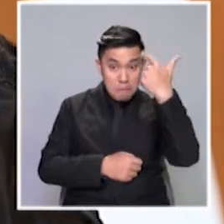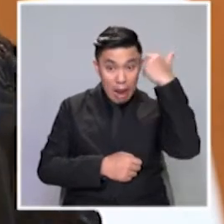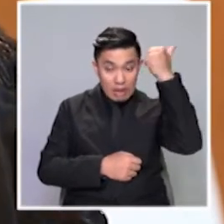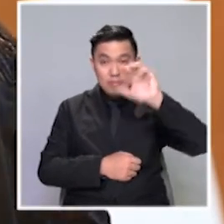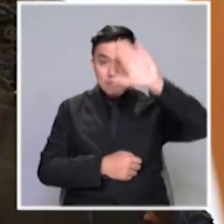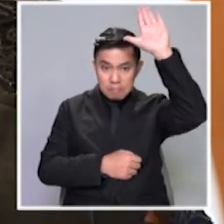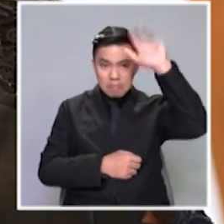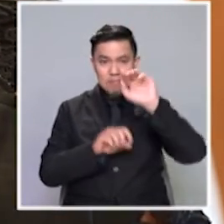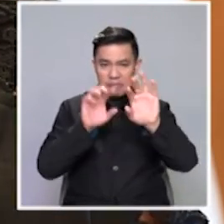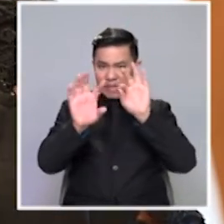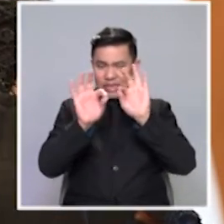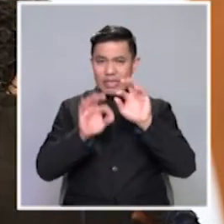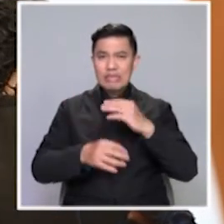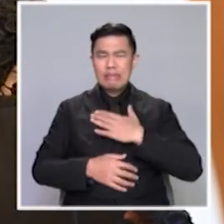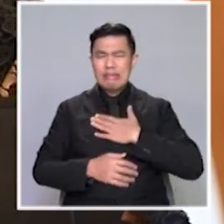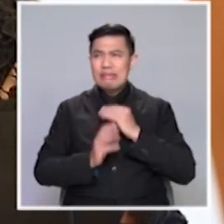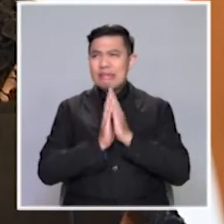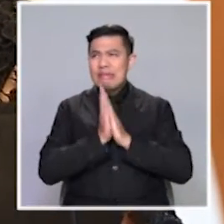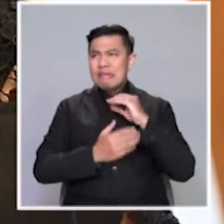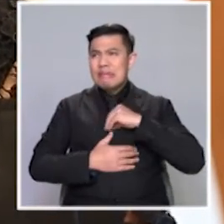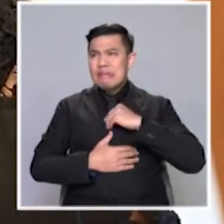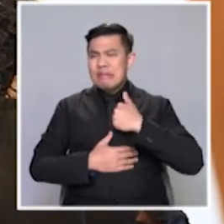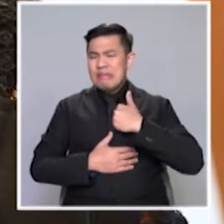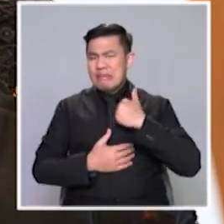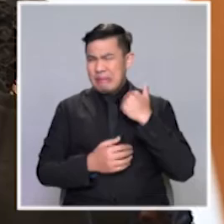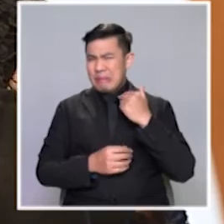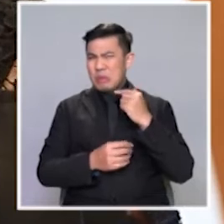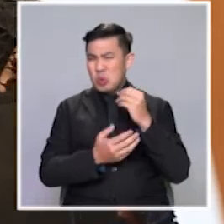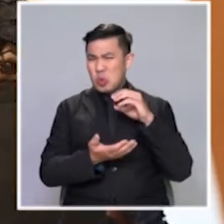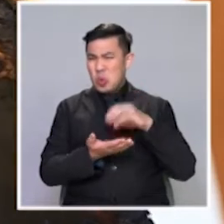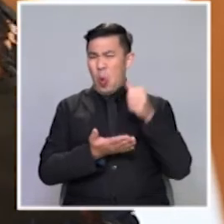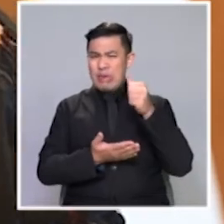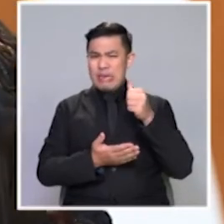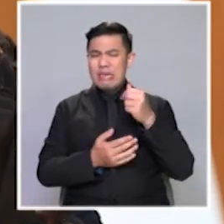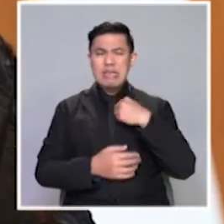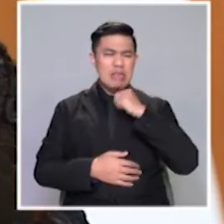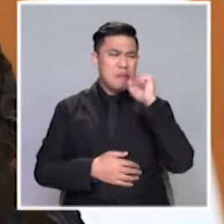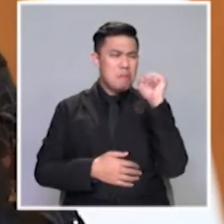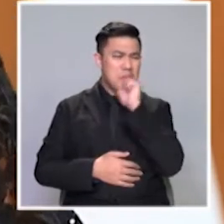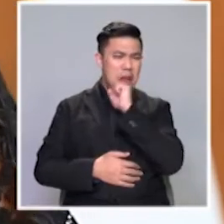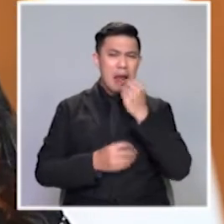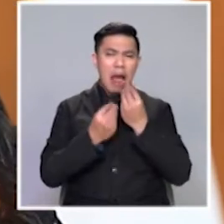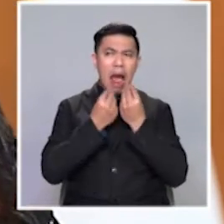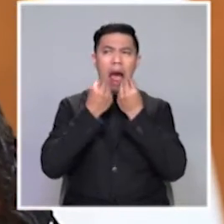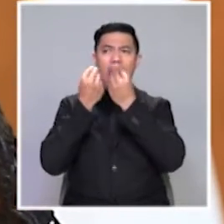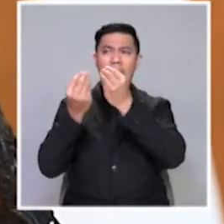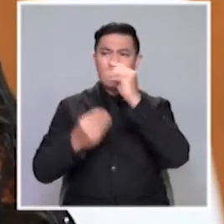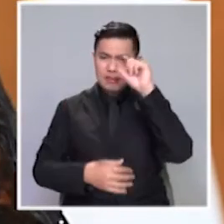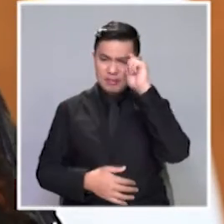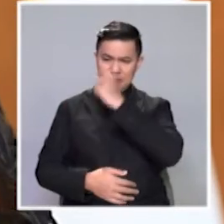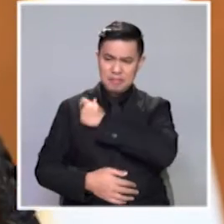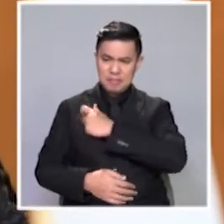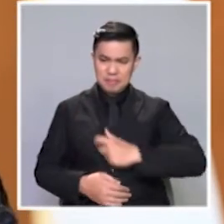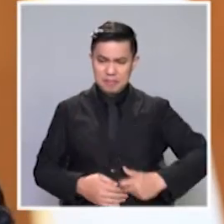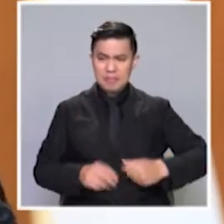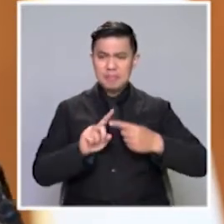จะเลือกแต่ใจก็อธิษฐานไว้ว่าถ้าเรามีบุญที่จะได้ถวายเสียงให้กับพระบาทสมเด็จพระเจ้าอยู่หัวและพระ